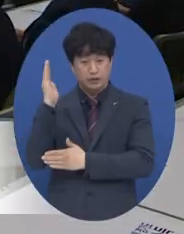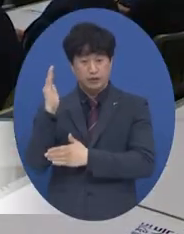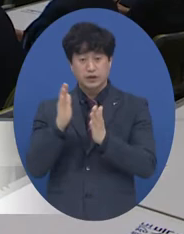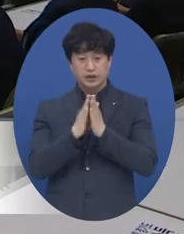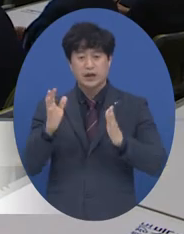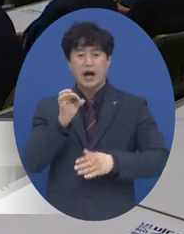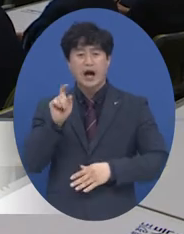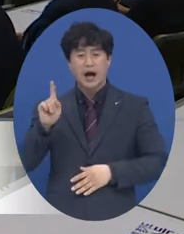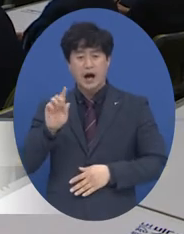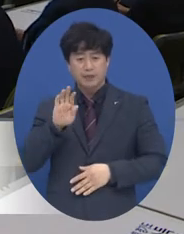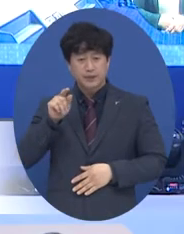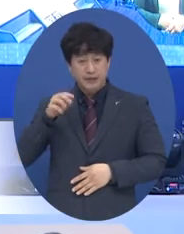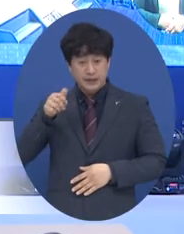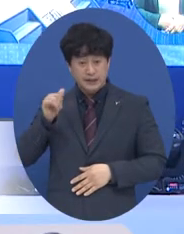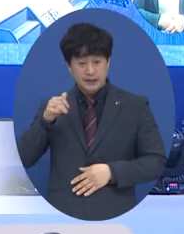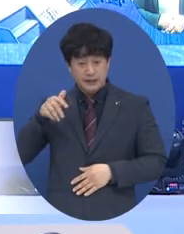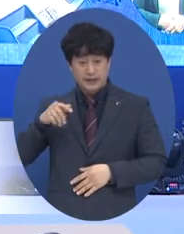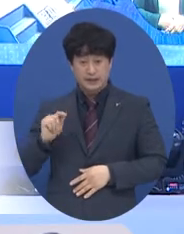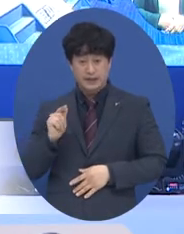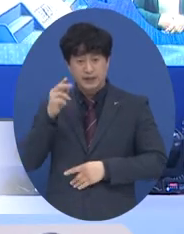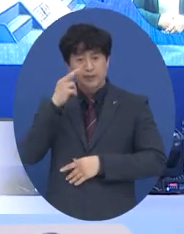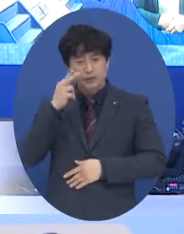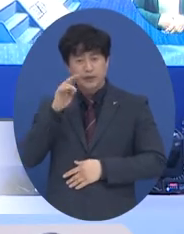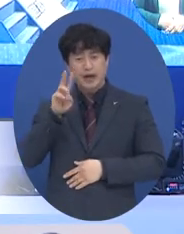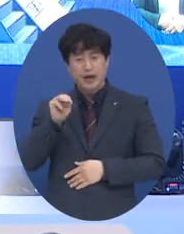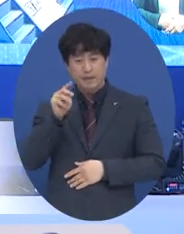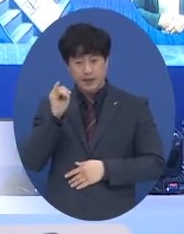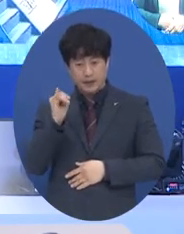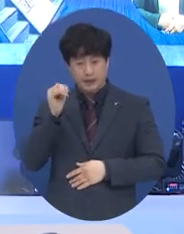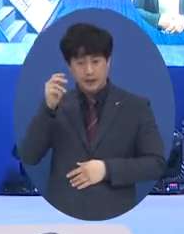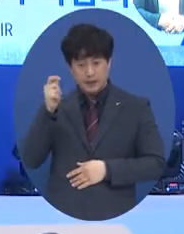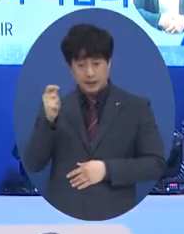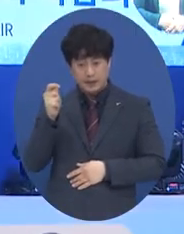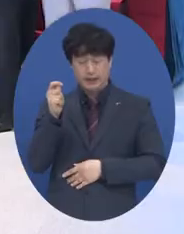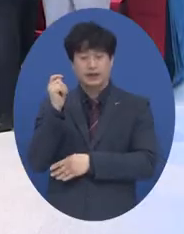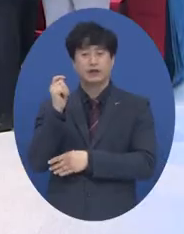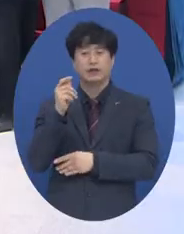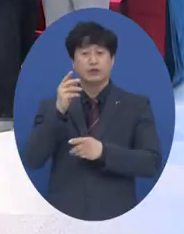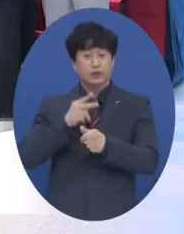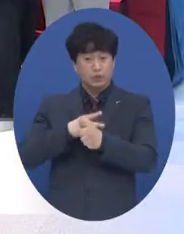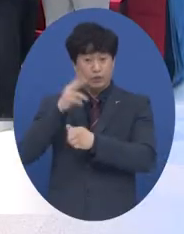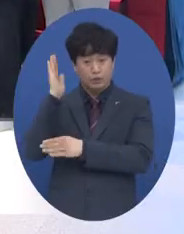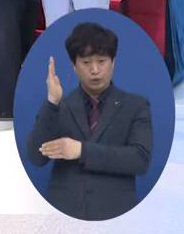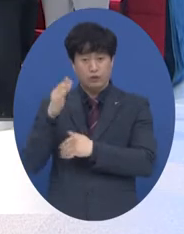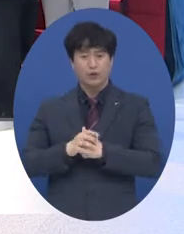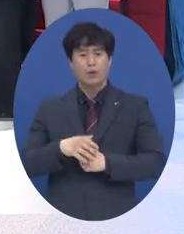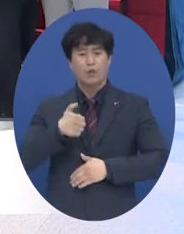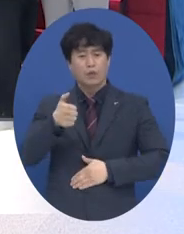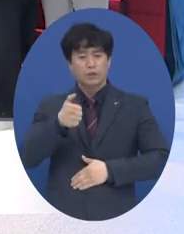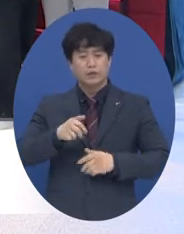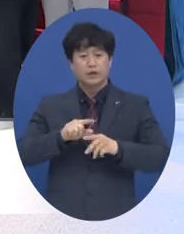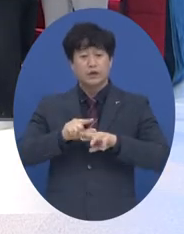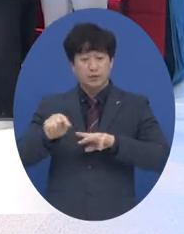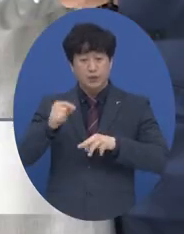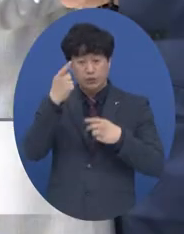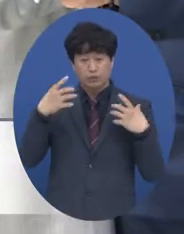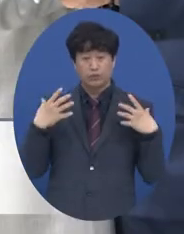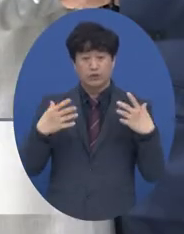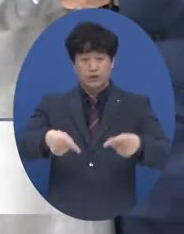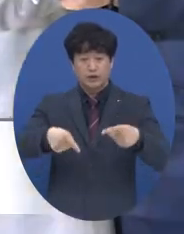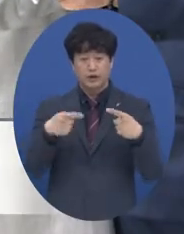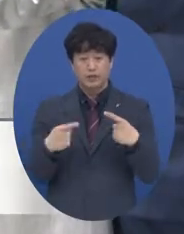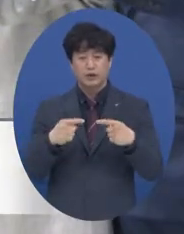시작으로 아 vg 테바 내리지 미국 mit 교수가 기조 연설을 합니다 이어 50여개의 지방정부가 함께한 앤